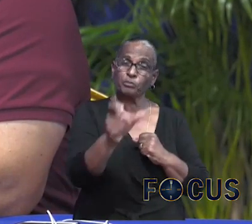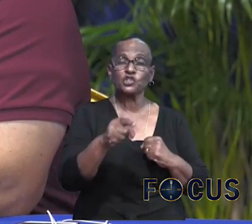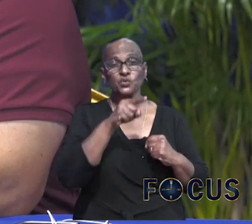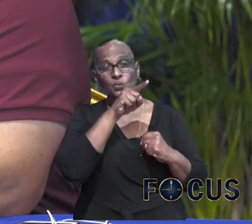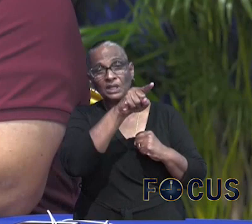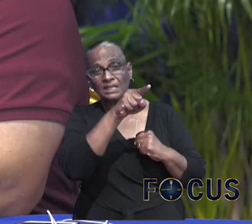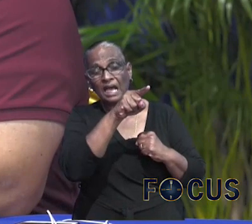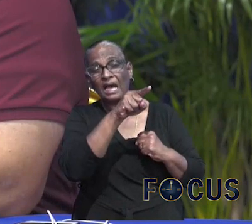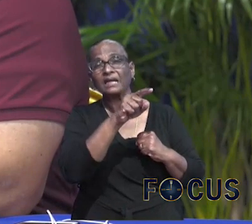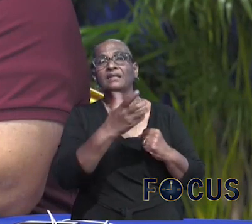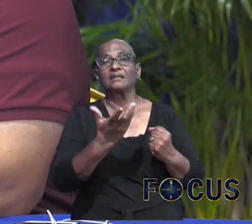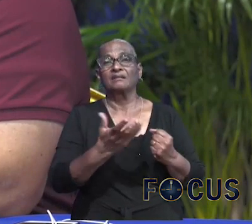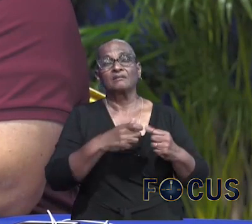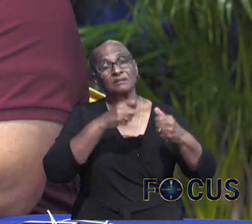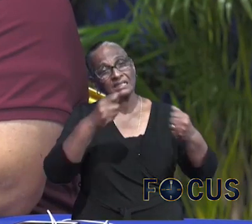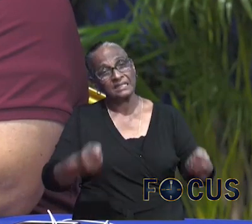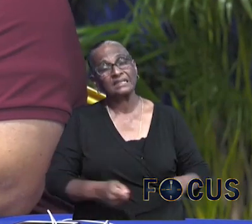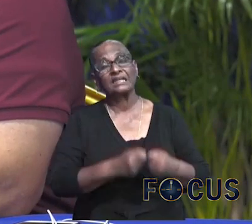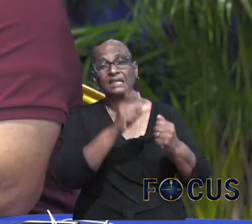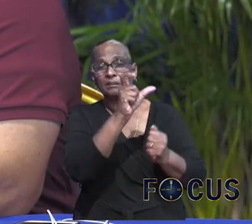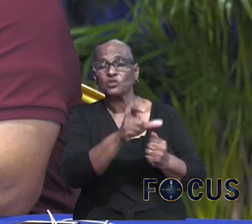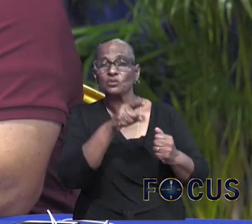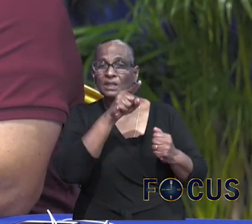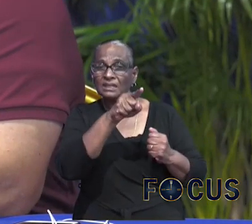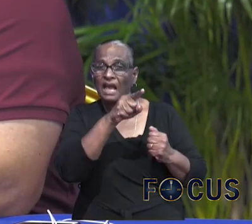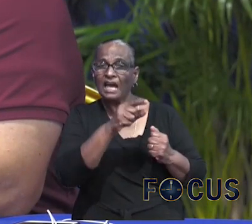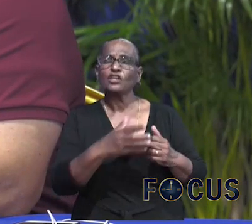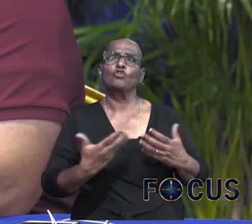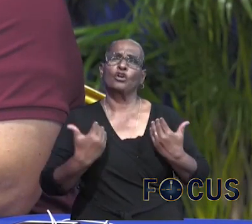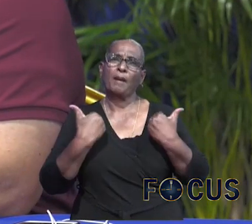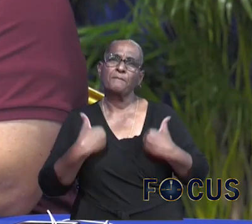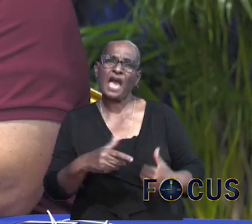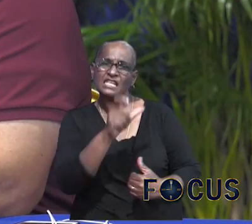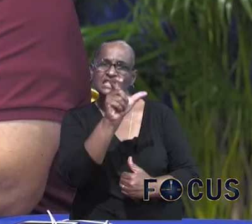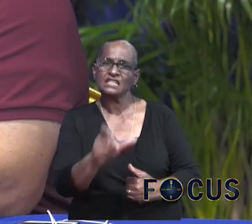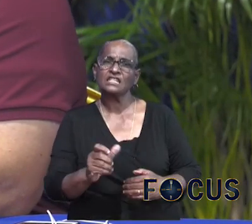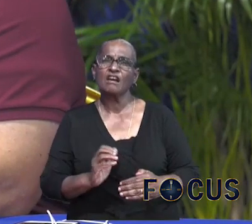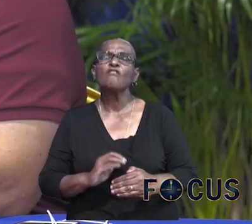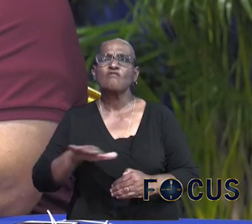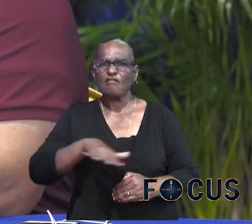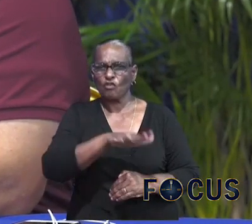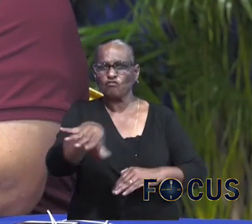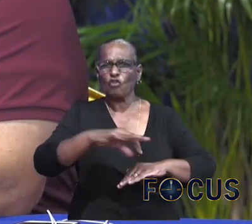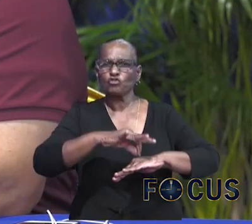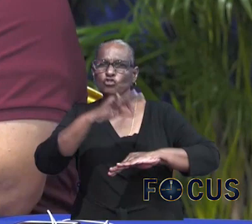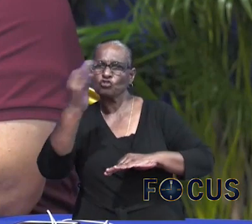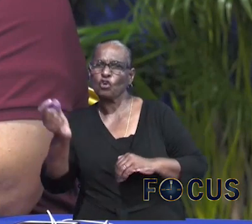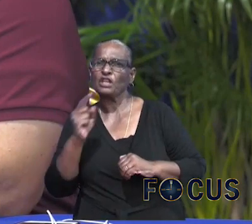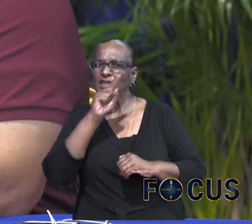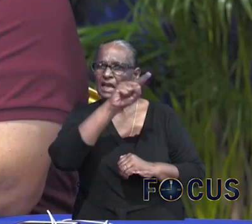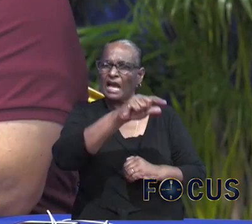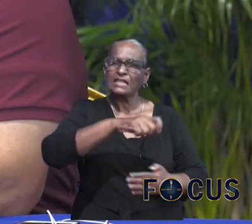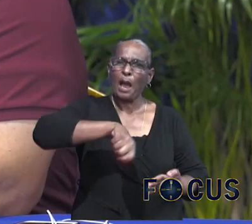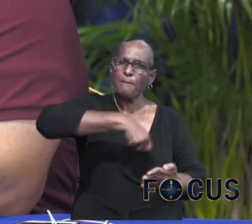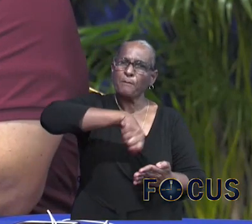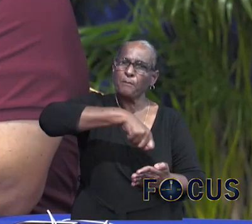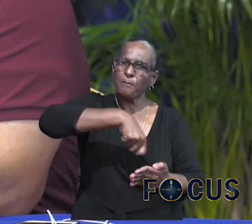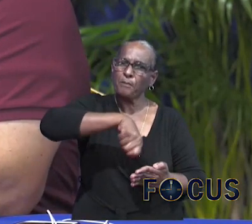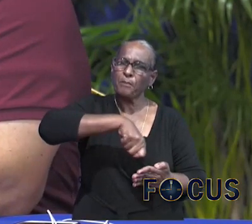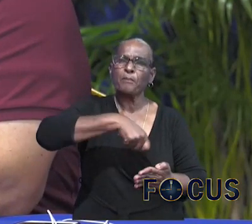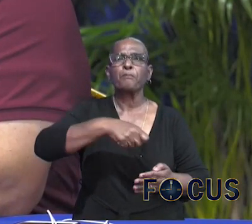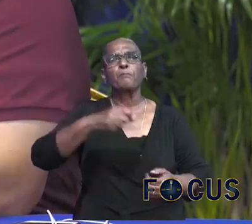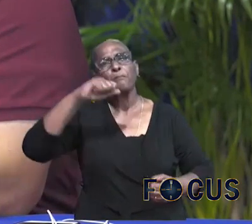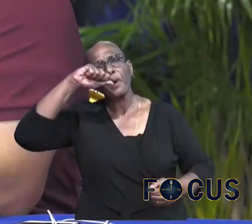mevrouw wordt getraind, onder andere door personeel van volksgezondheid, om te weten hoe ze pap moet maken, hoe ze de baby